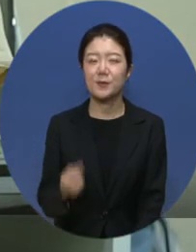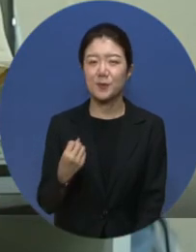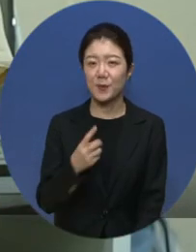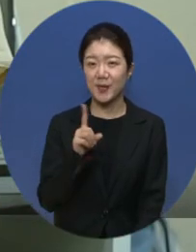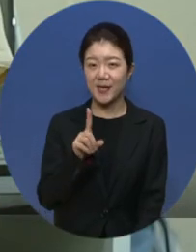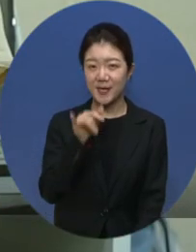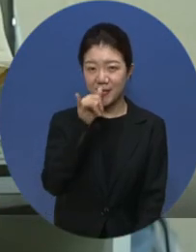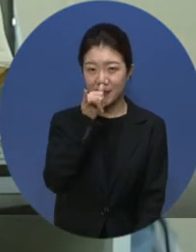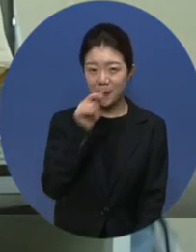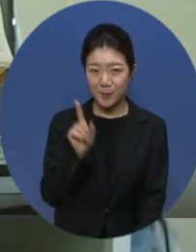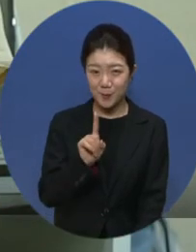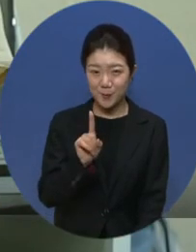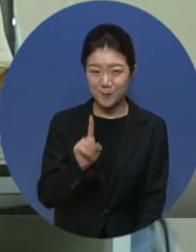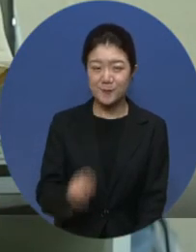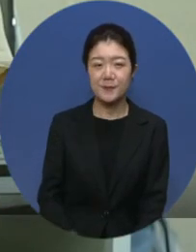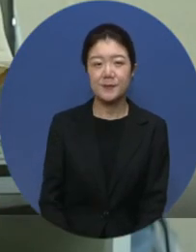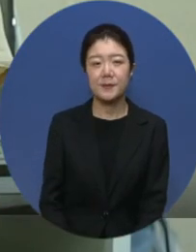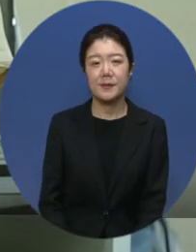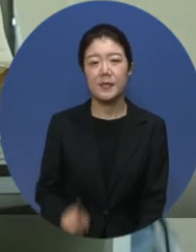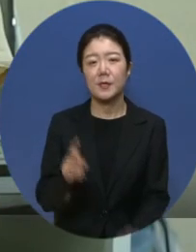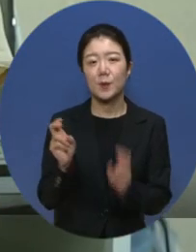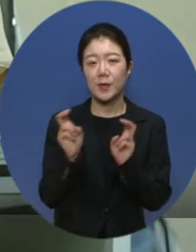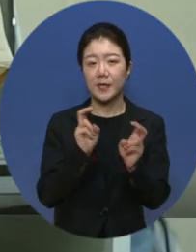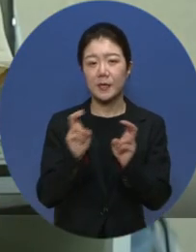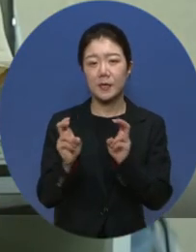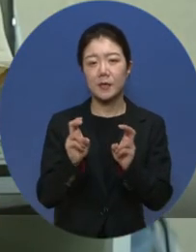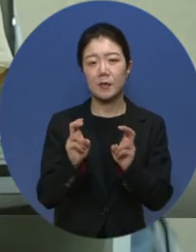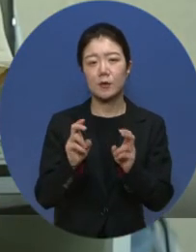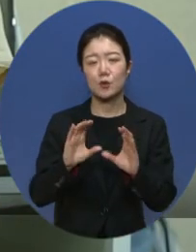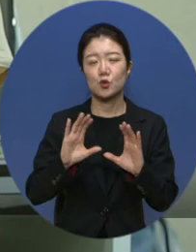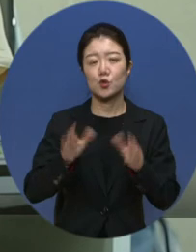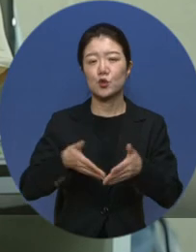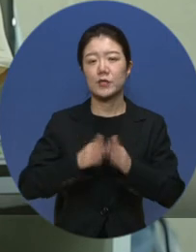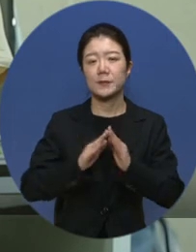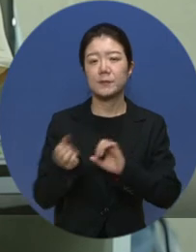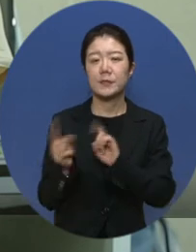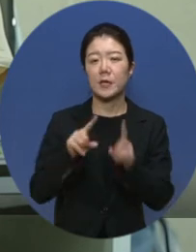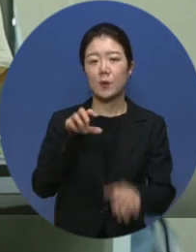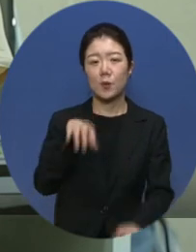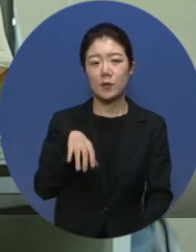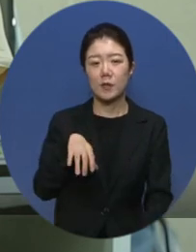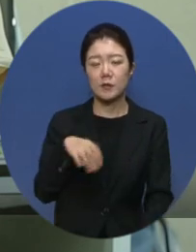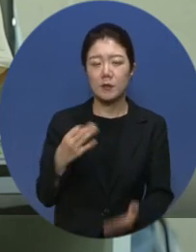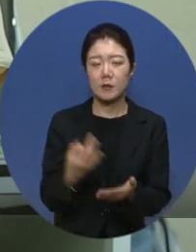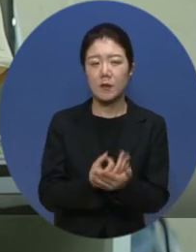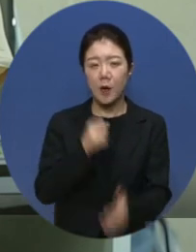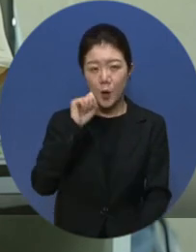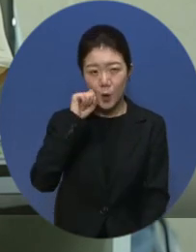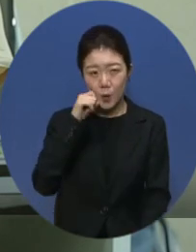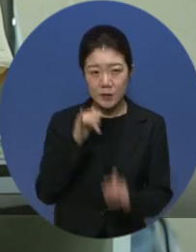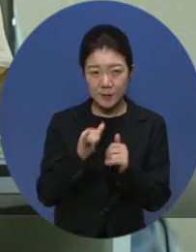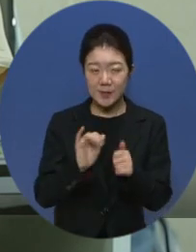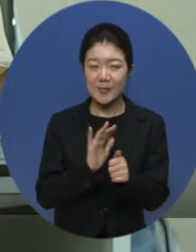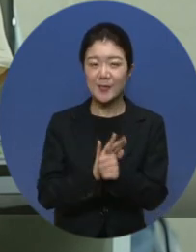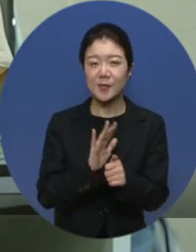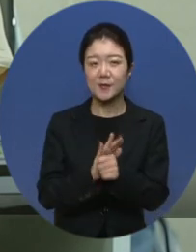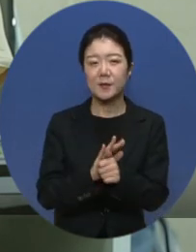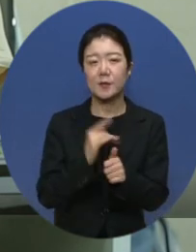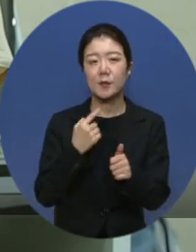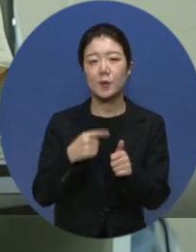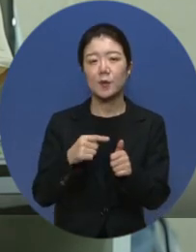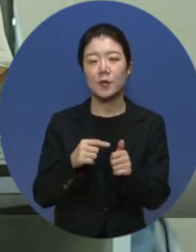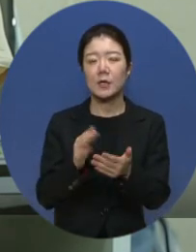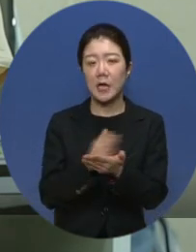가지가 있다면 저희가 제터 베이직이 국립재활원의 저소득층에게 지원이 되는 그런